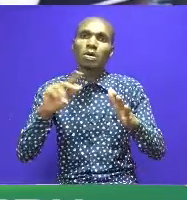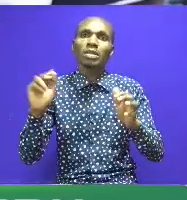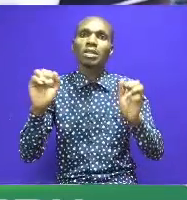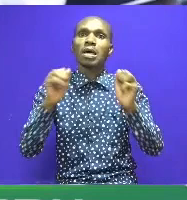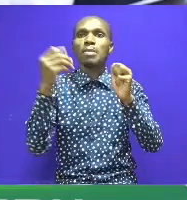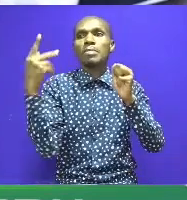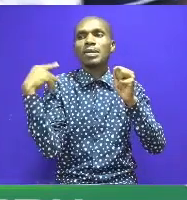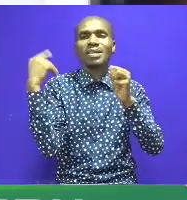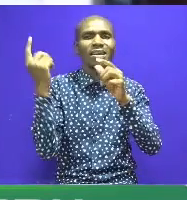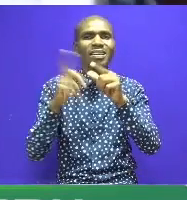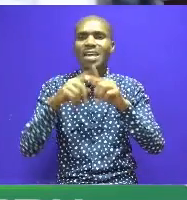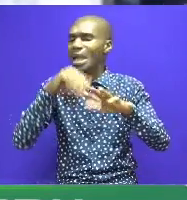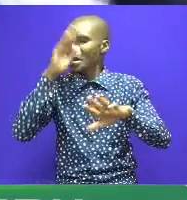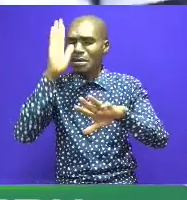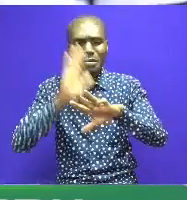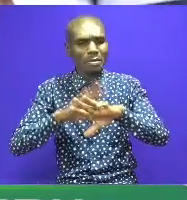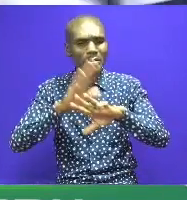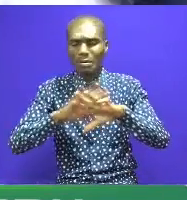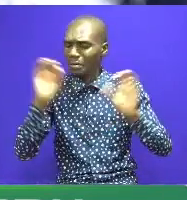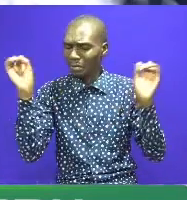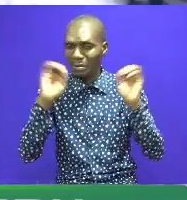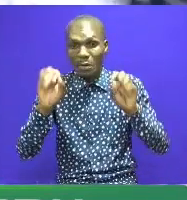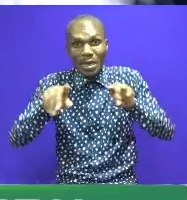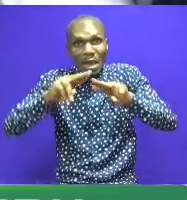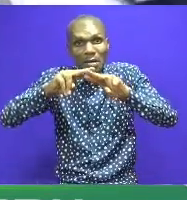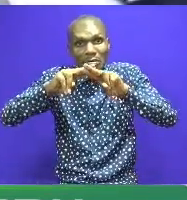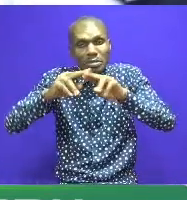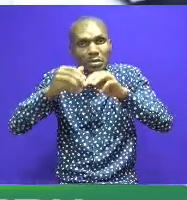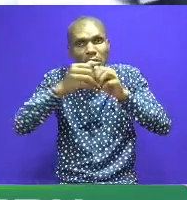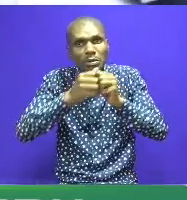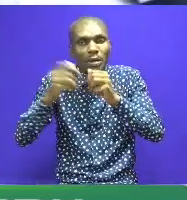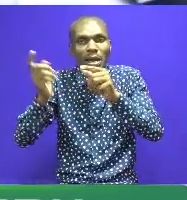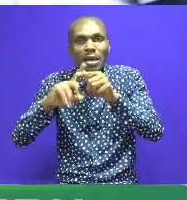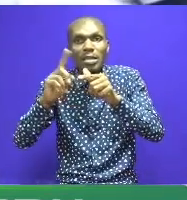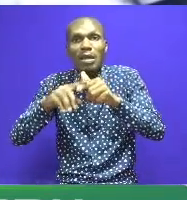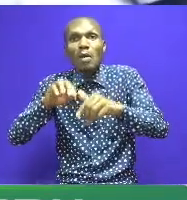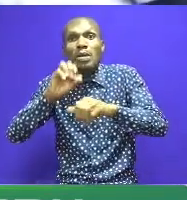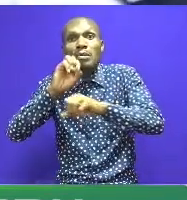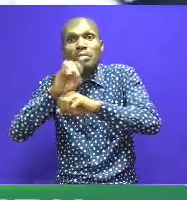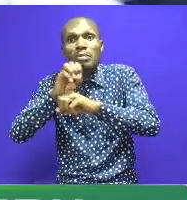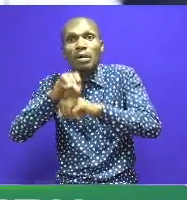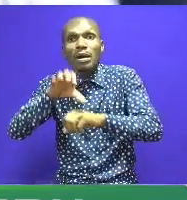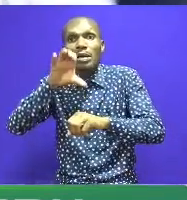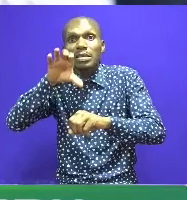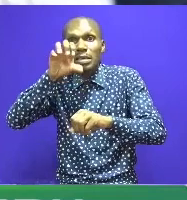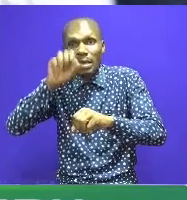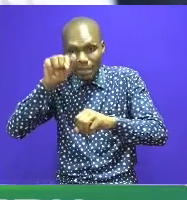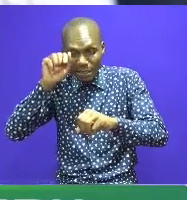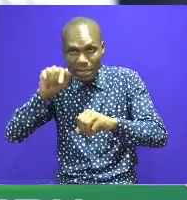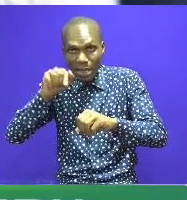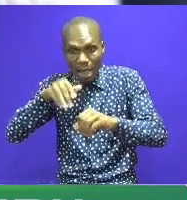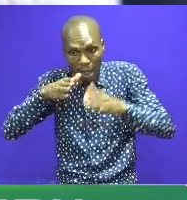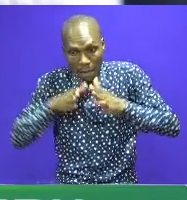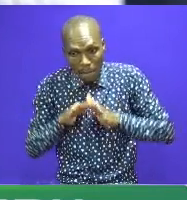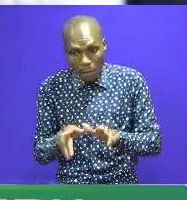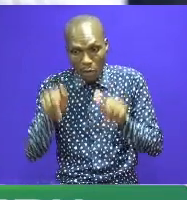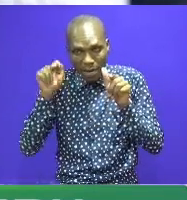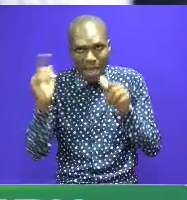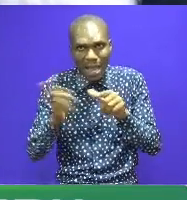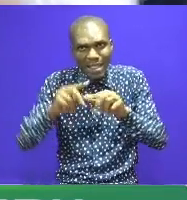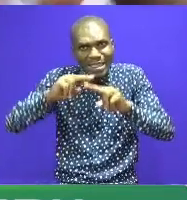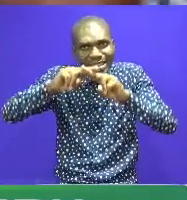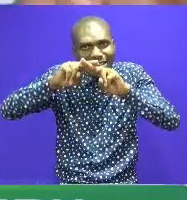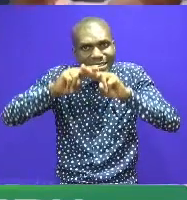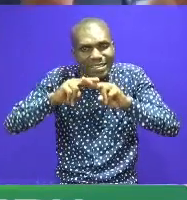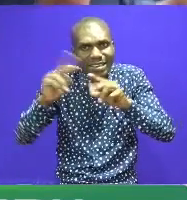kia. Lakini rende tuwe karansire, mtumuna Mugrango, kuatebi yomu CS yoito, uruwete nande Mugrango, yu ivoliko Mugrango. Ai